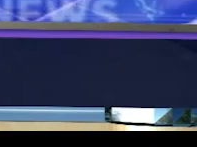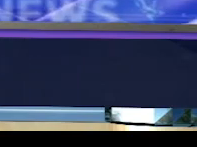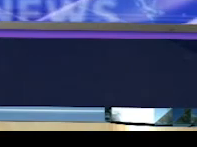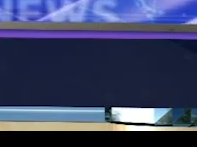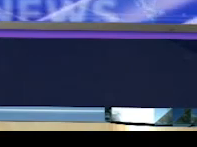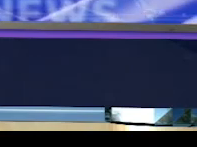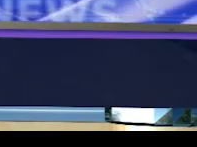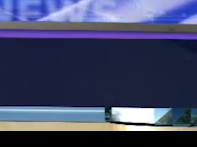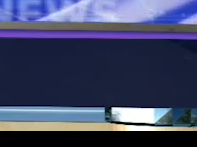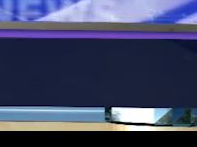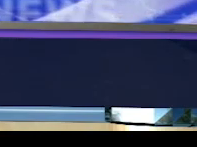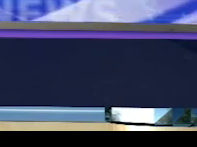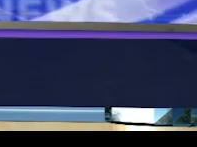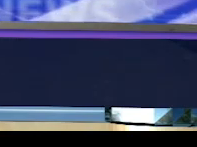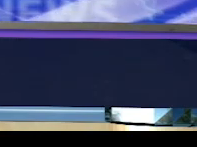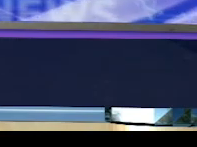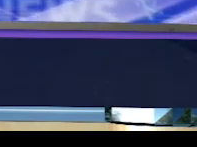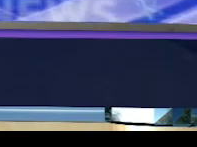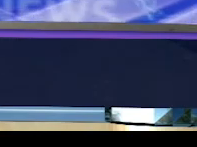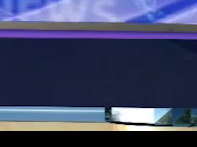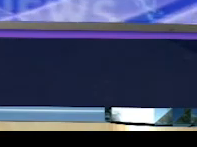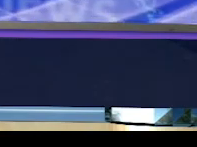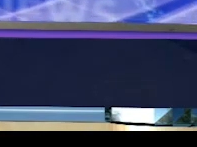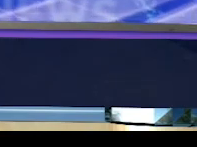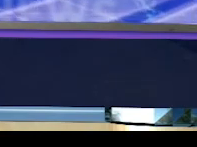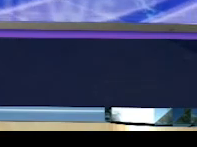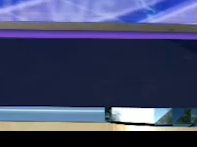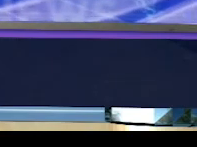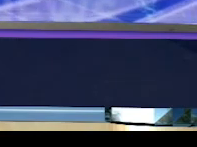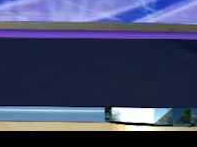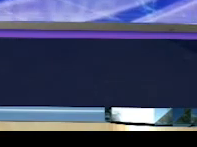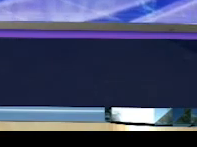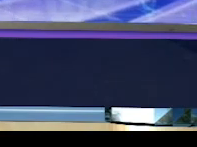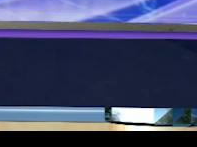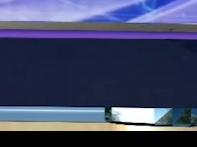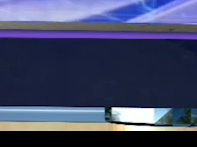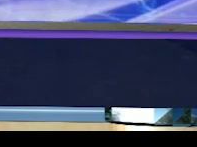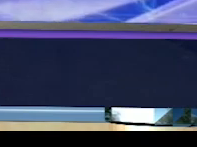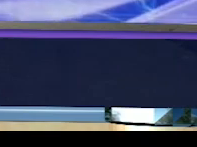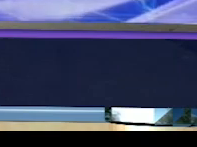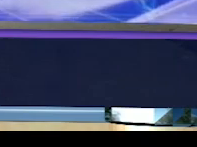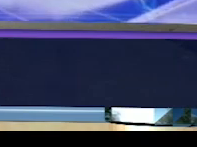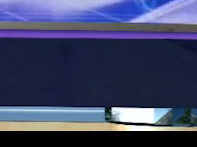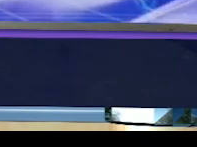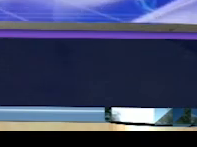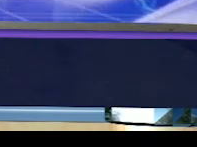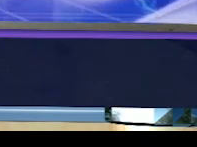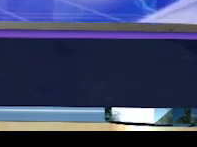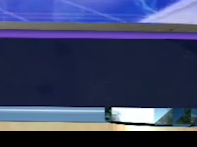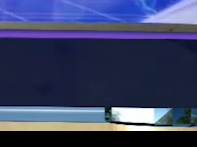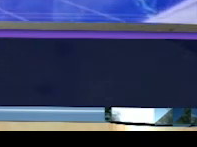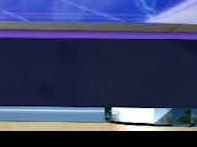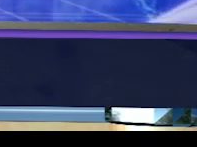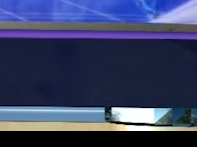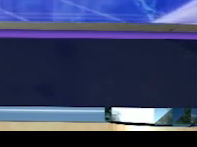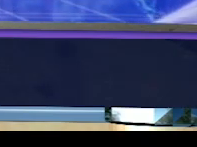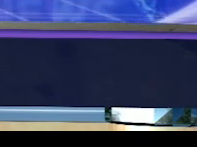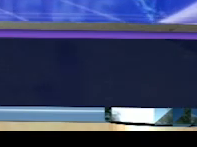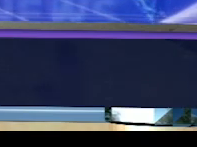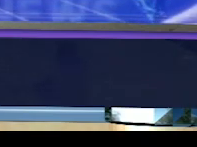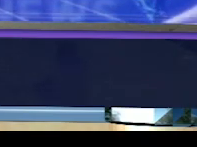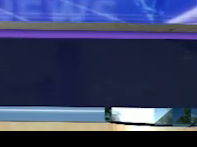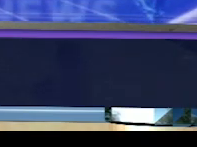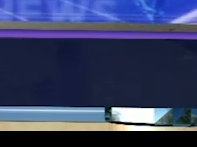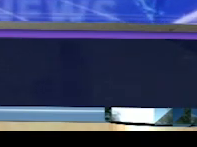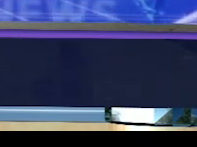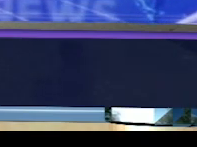因省進步保守黨在六月的省選勝出連任，省長福特今日就公布新一屆的政府內閣成員，並且在省議會宣